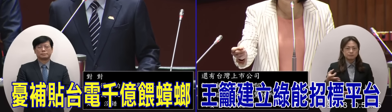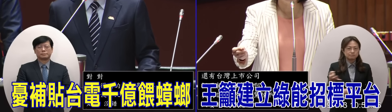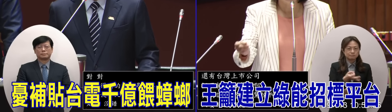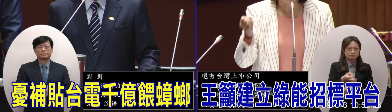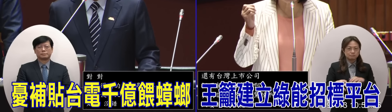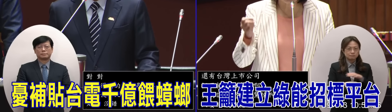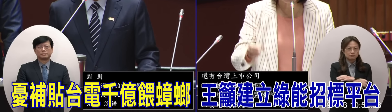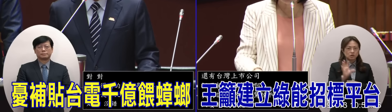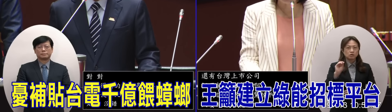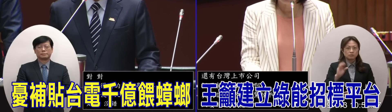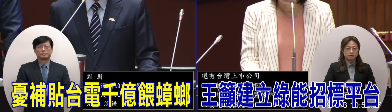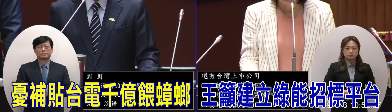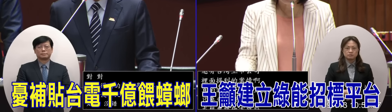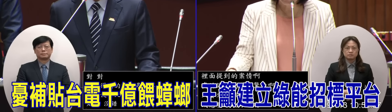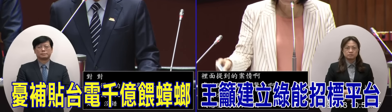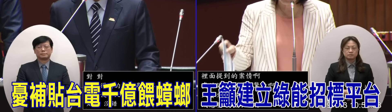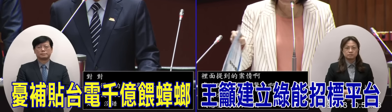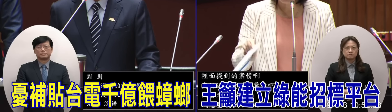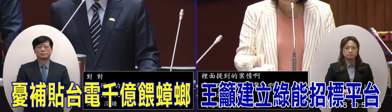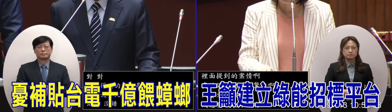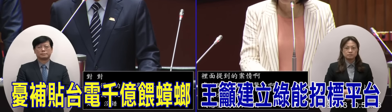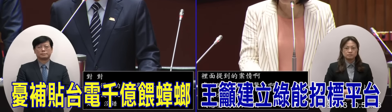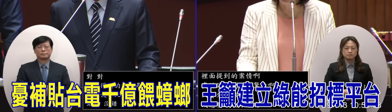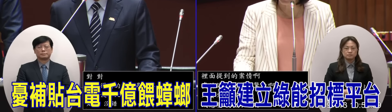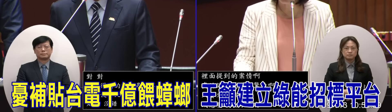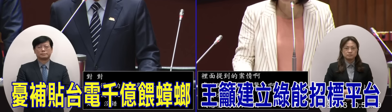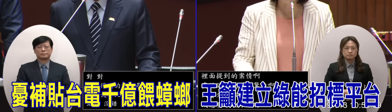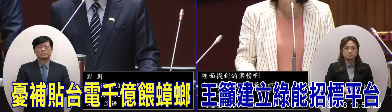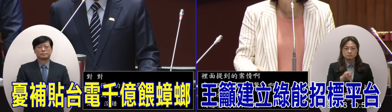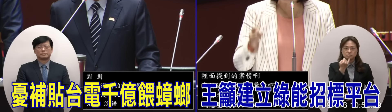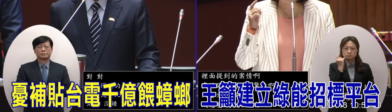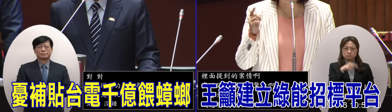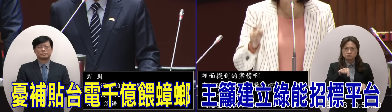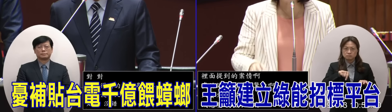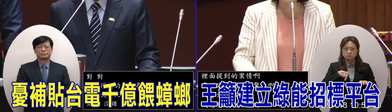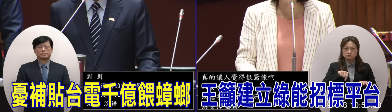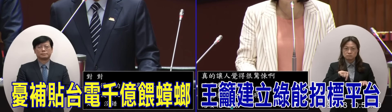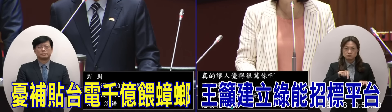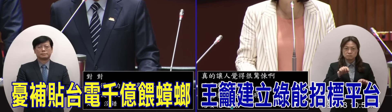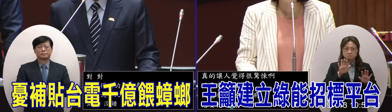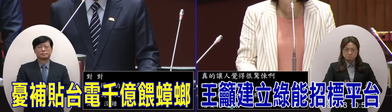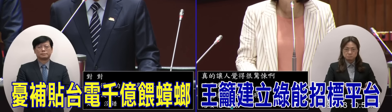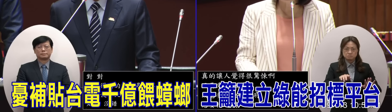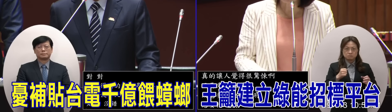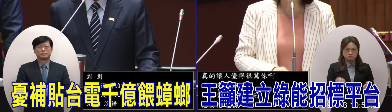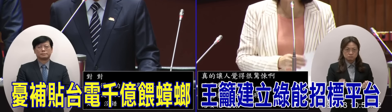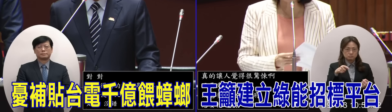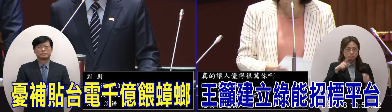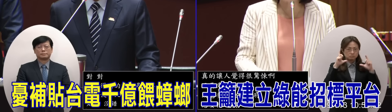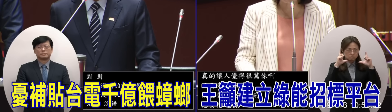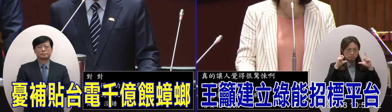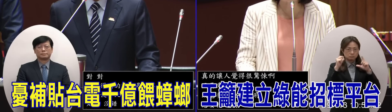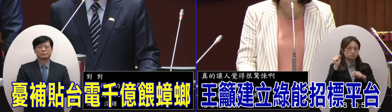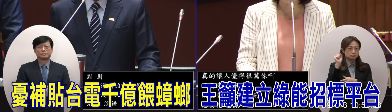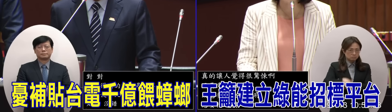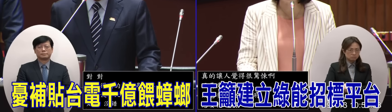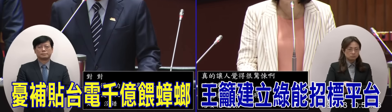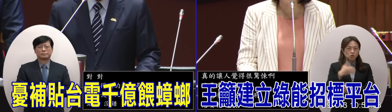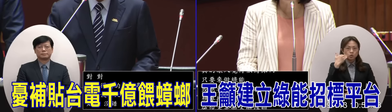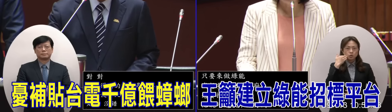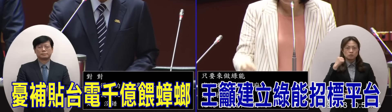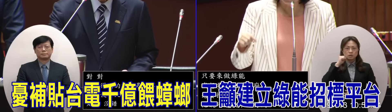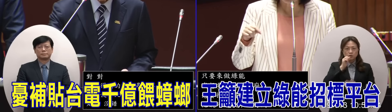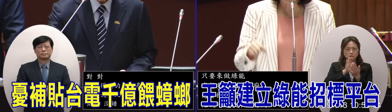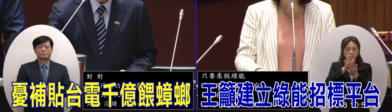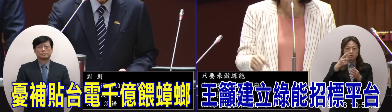钱。所以院长，你在这边能不能够来做一个承诺，如果今天台湾要发展绿